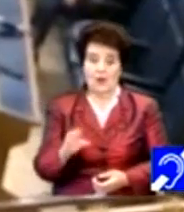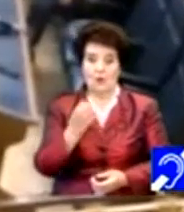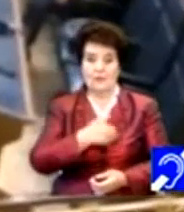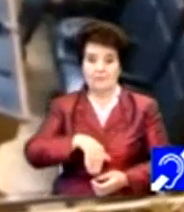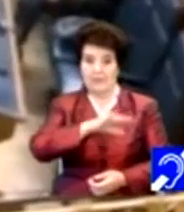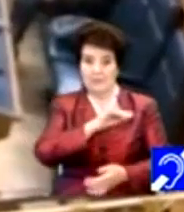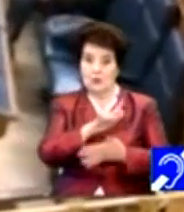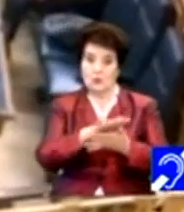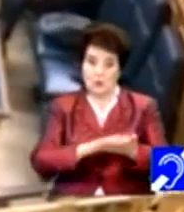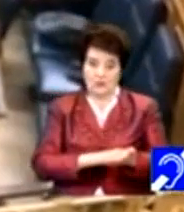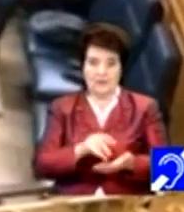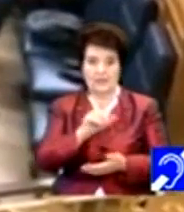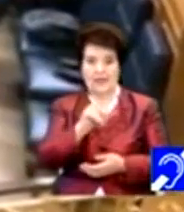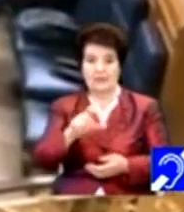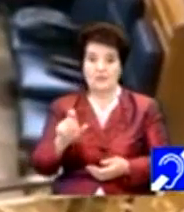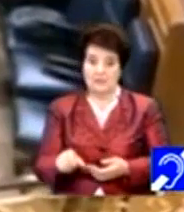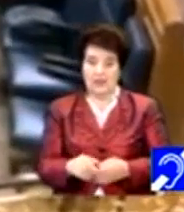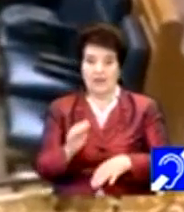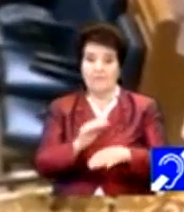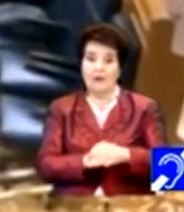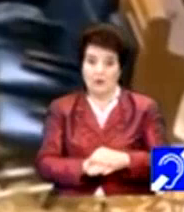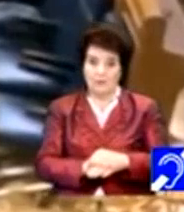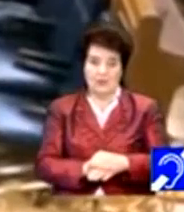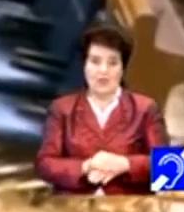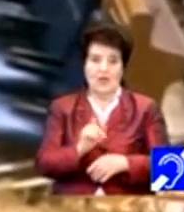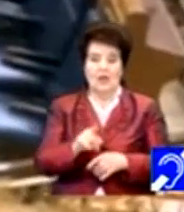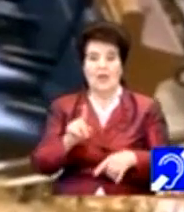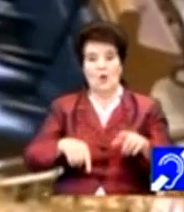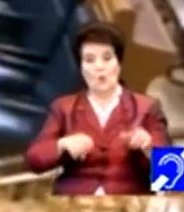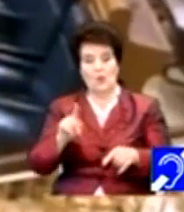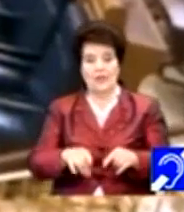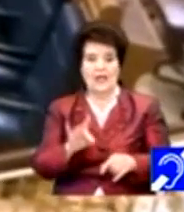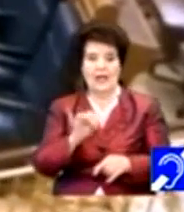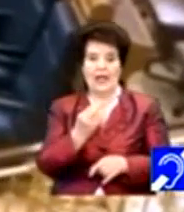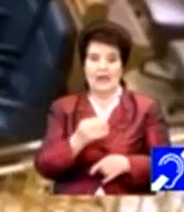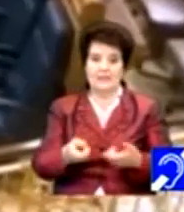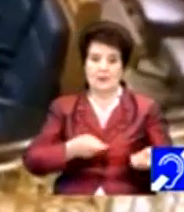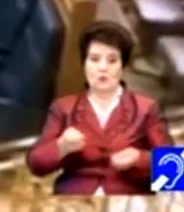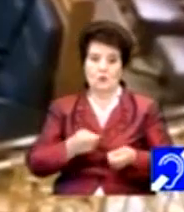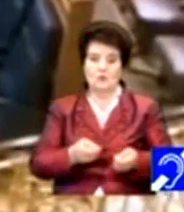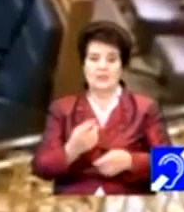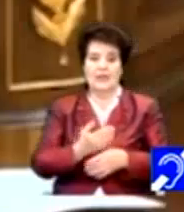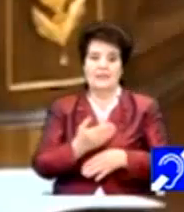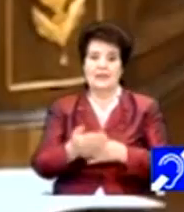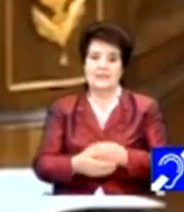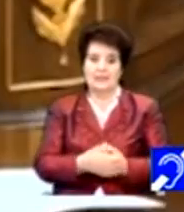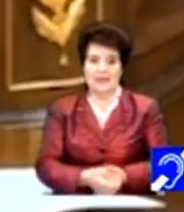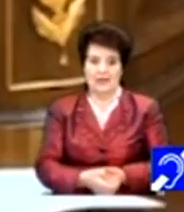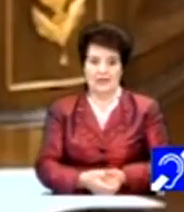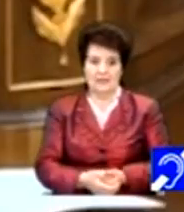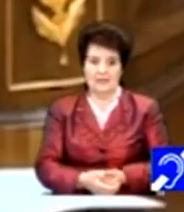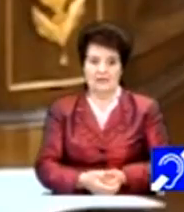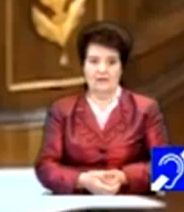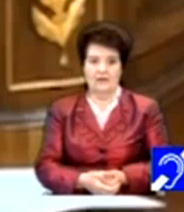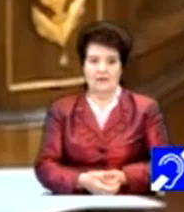chiar și-a cerut scuze de la cetățeni pentru faptul că poate unele reacții ale autorităților au fost întârziate. Quiero pedir